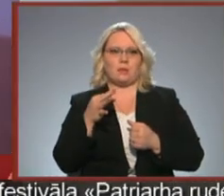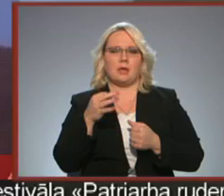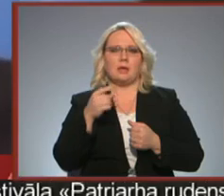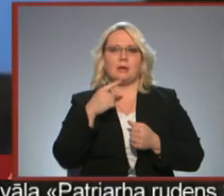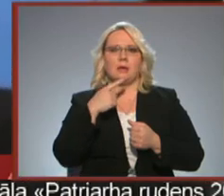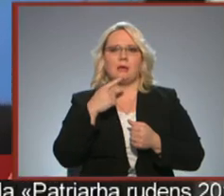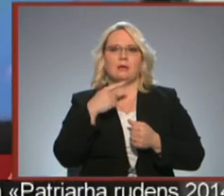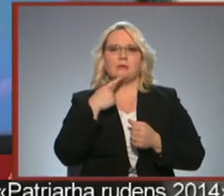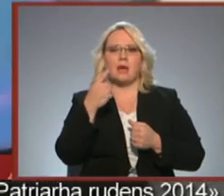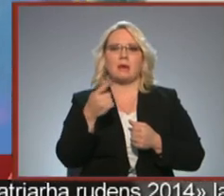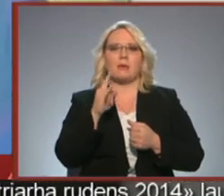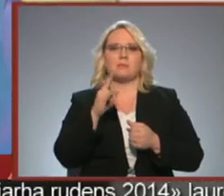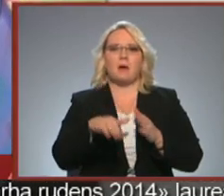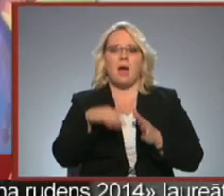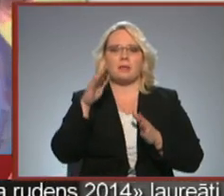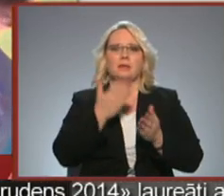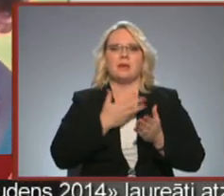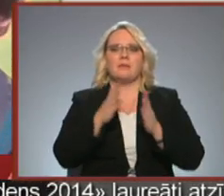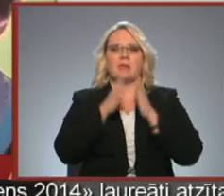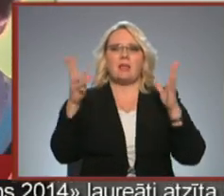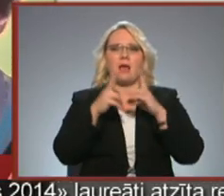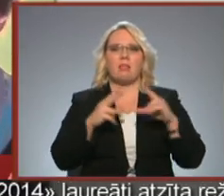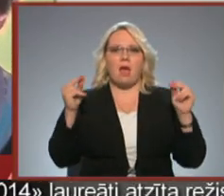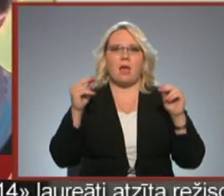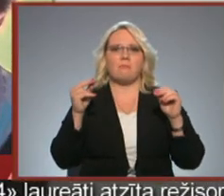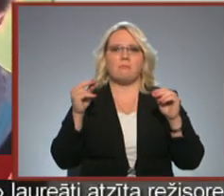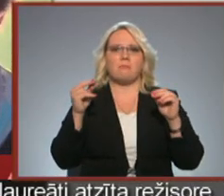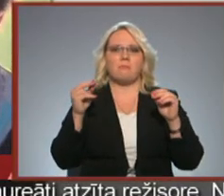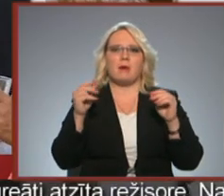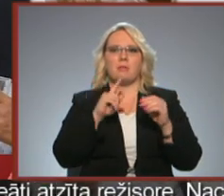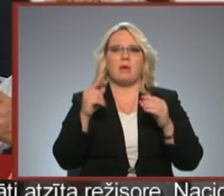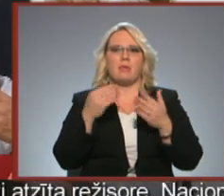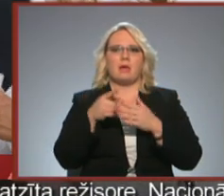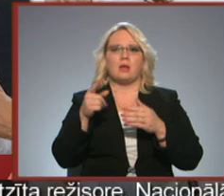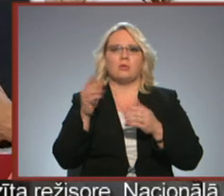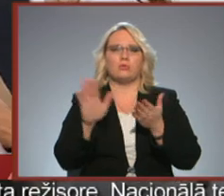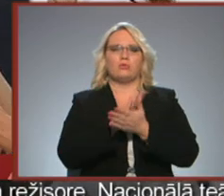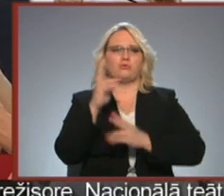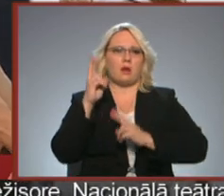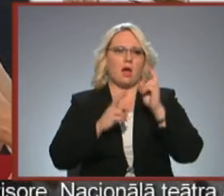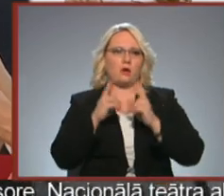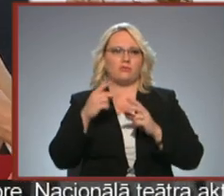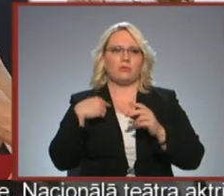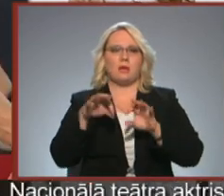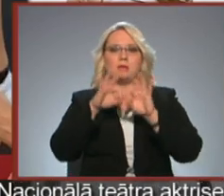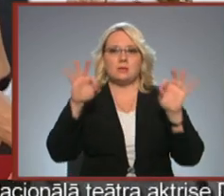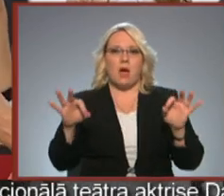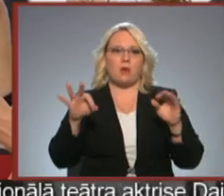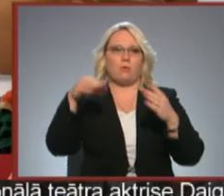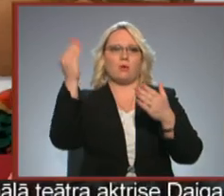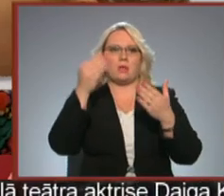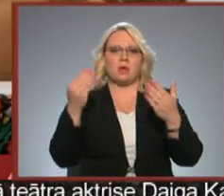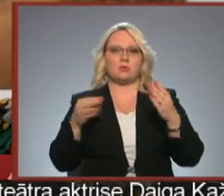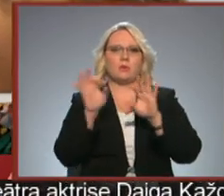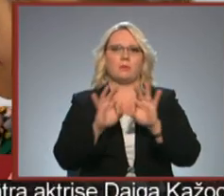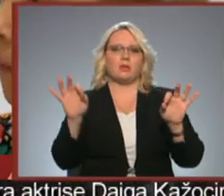sakāmais bērni mūsu dzīves lielākā laime nekam nedara, tā ir tukša žvadzēšana. Un tad es viņas sāku gleznot.